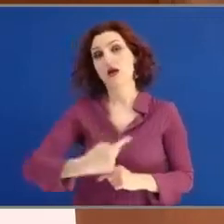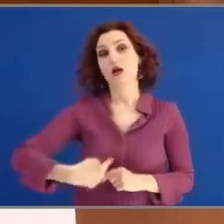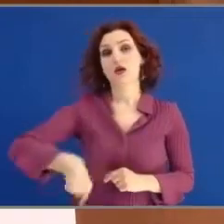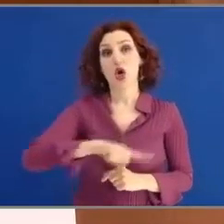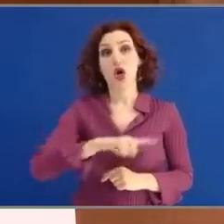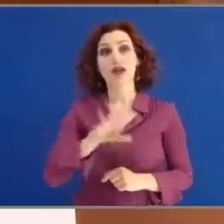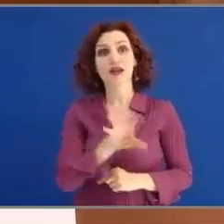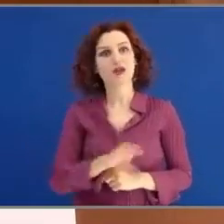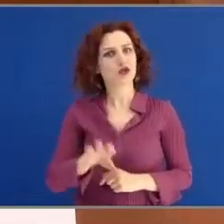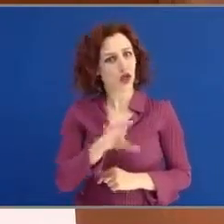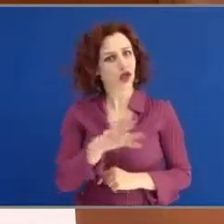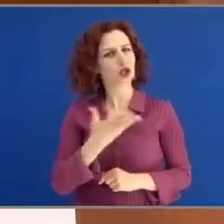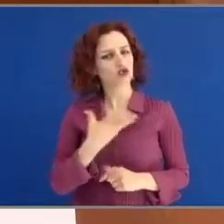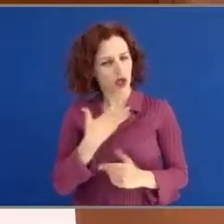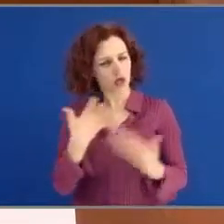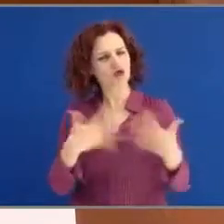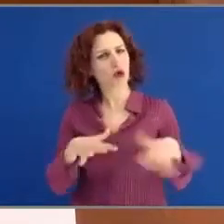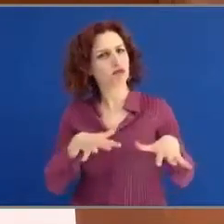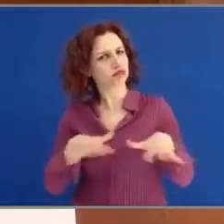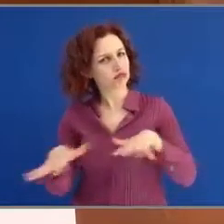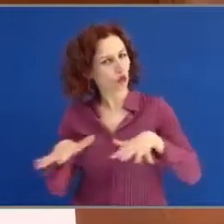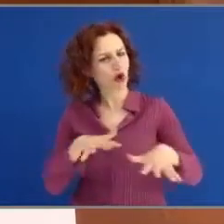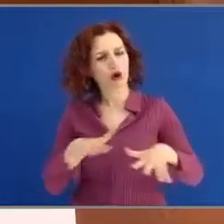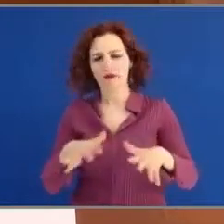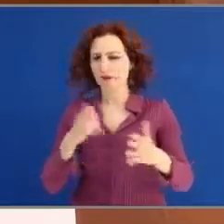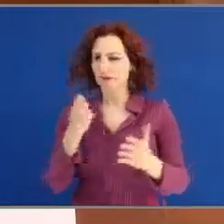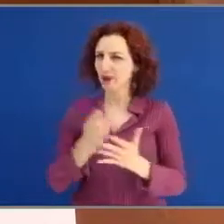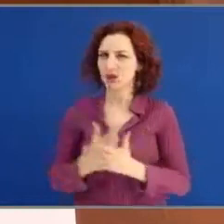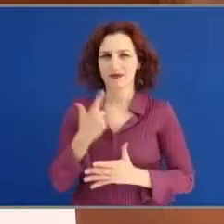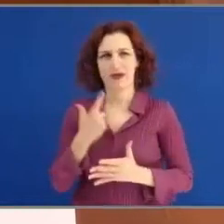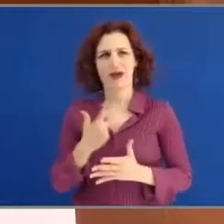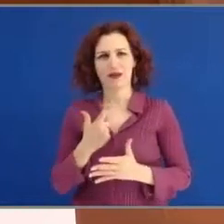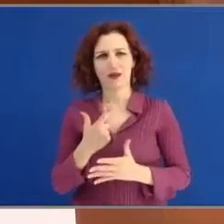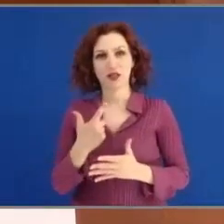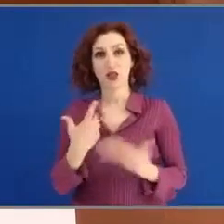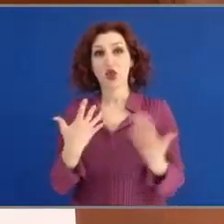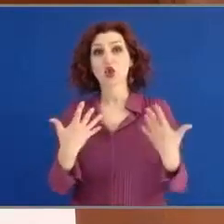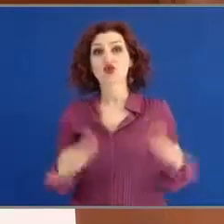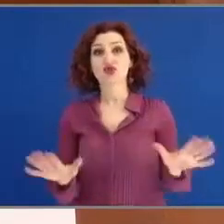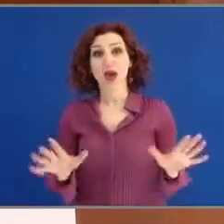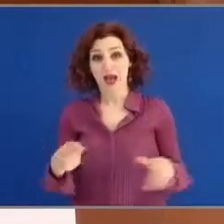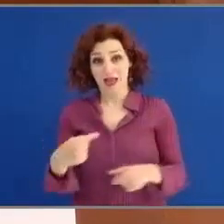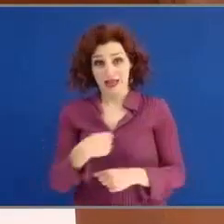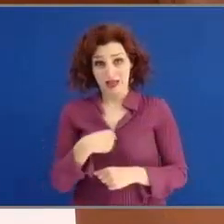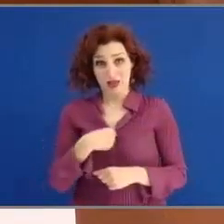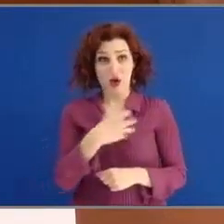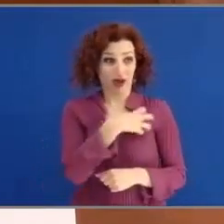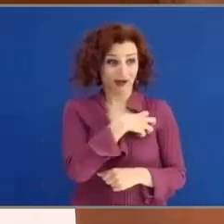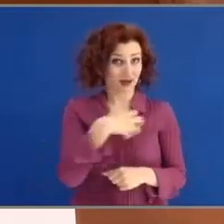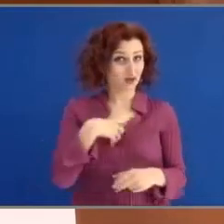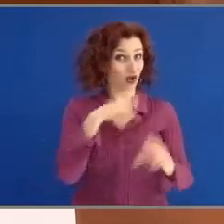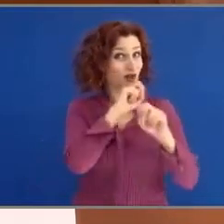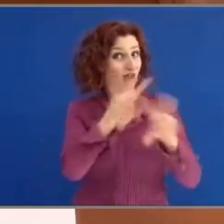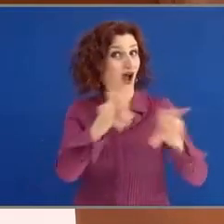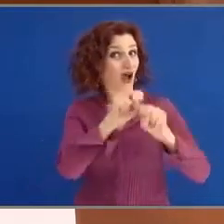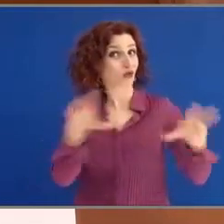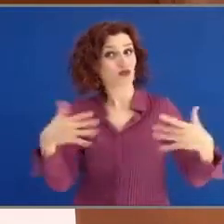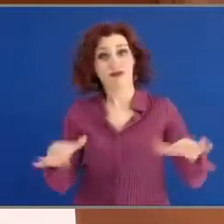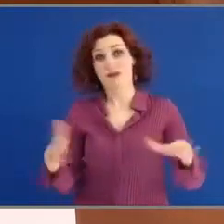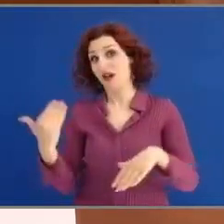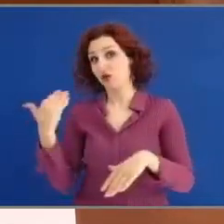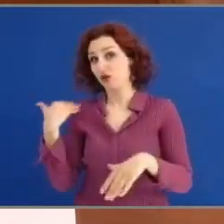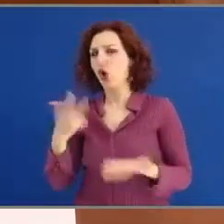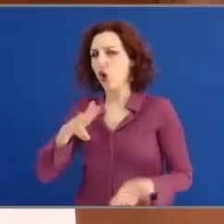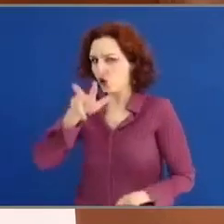provvedimenti radicali. L'assessore e io l'abbiamo annunciato nei giorni scorsi e confermo, nel Lazio noi